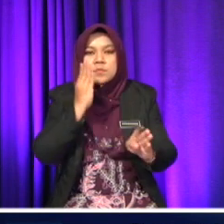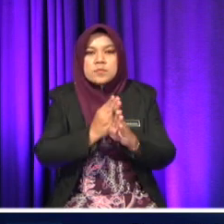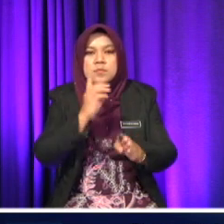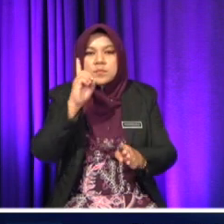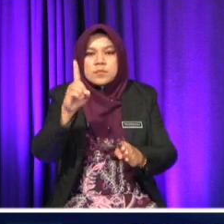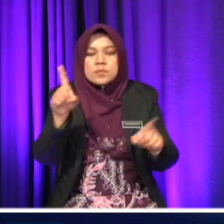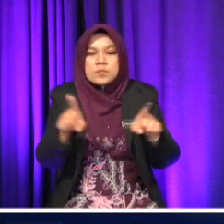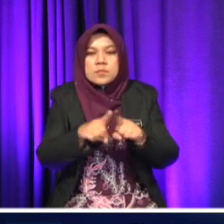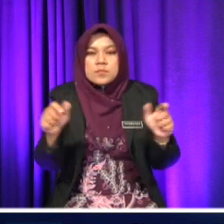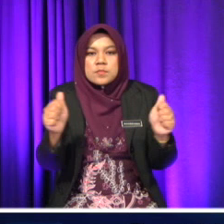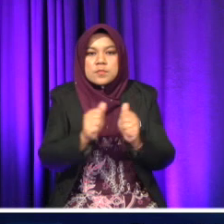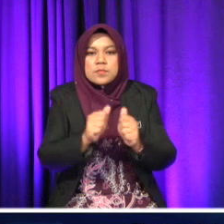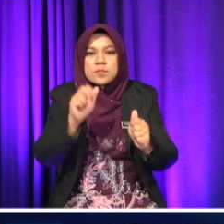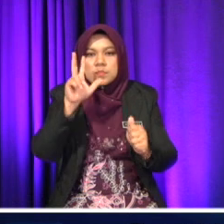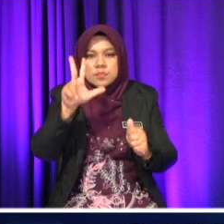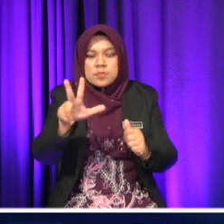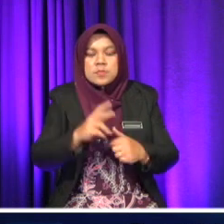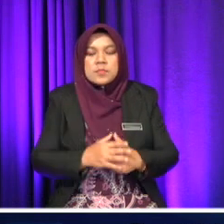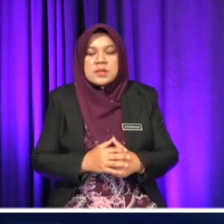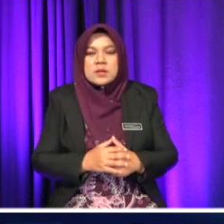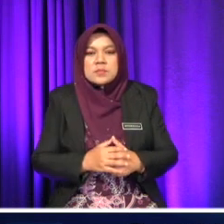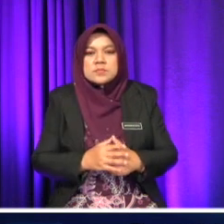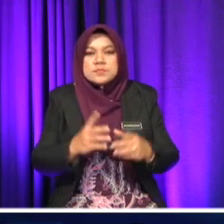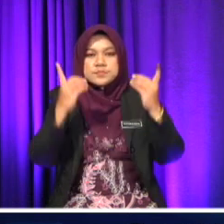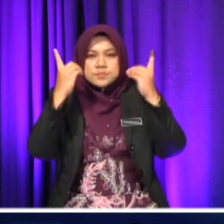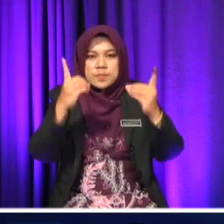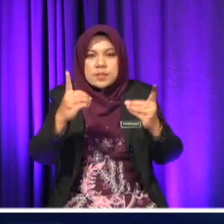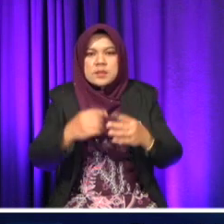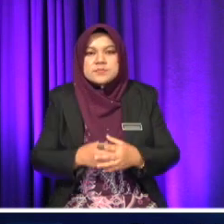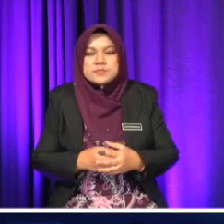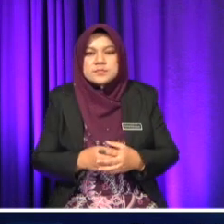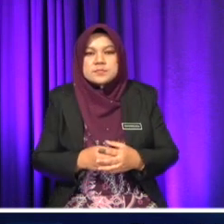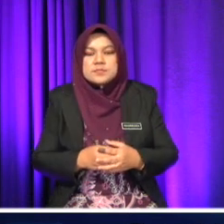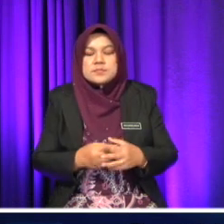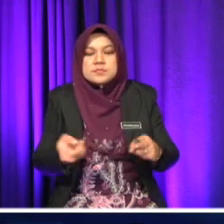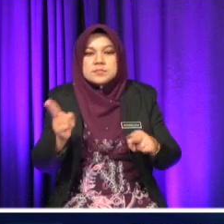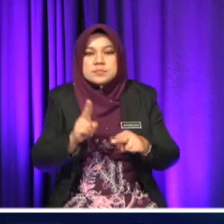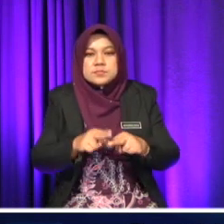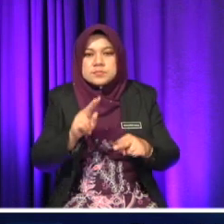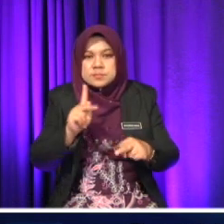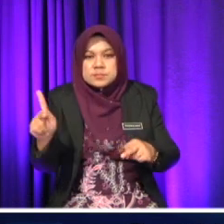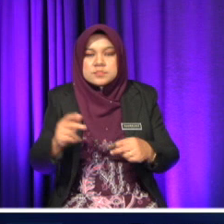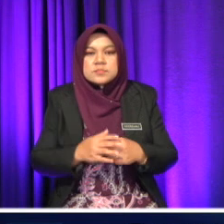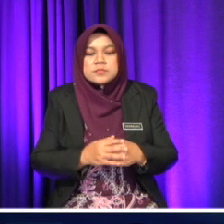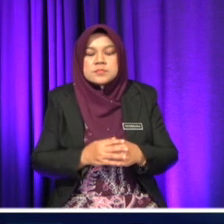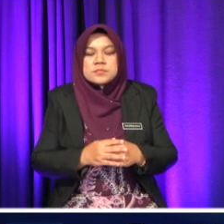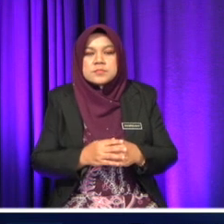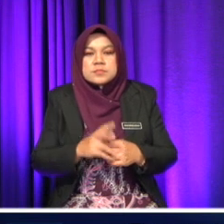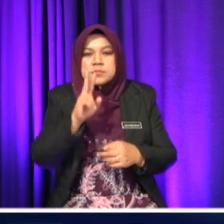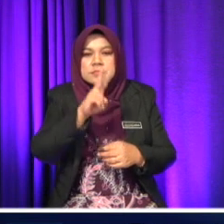sama dengan baris ke-3 didikan diterapkan begitu juga baris kedua dan ke-4